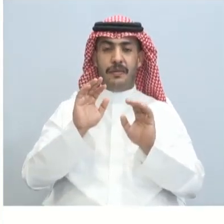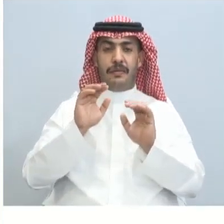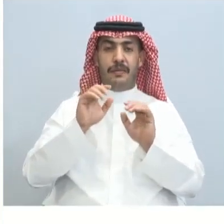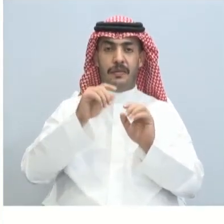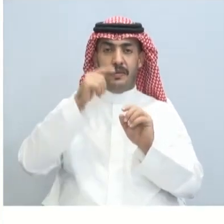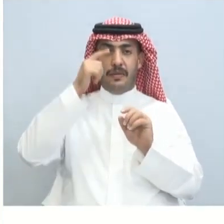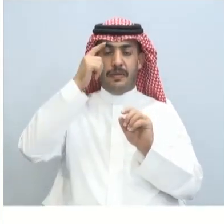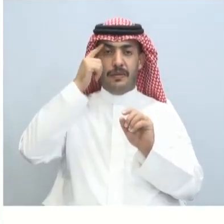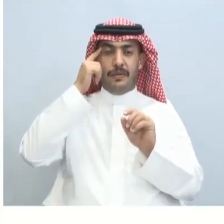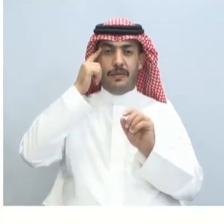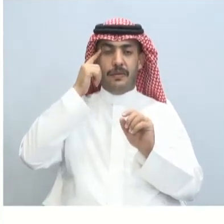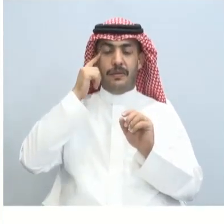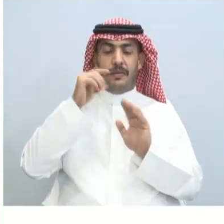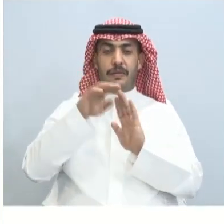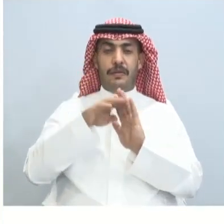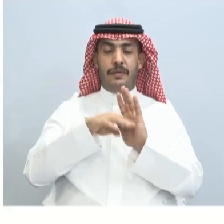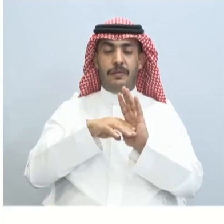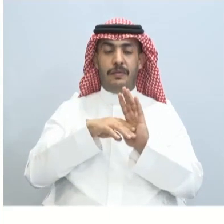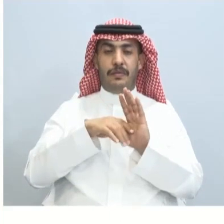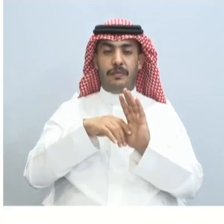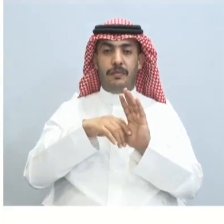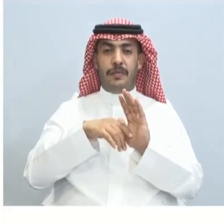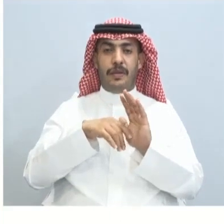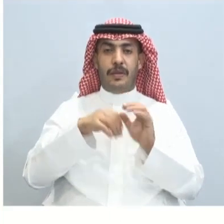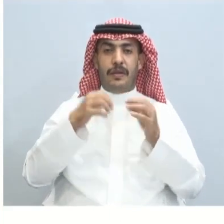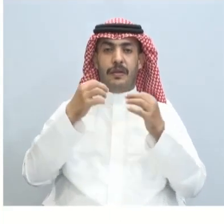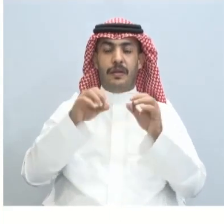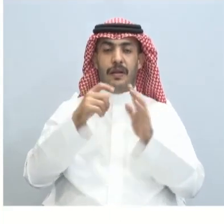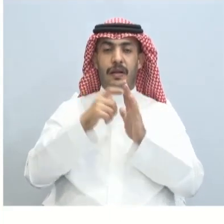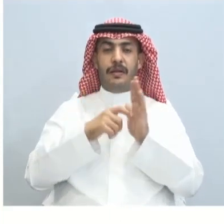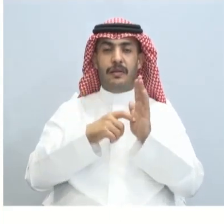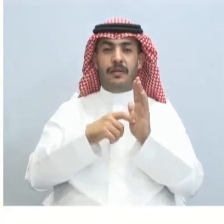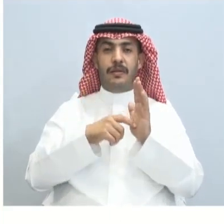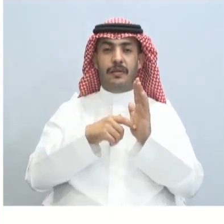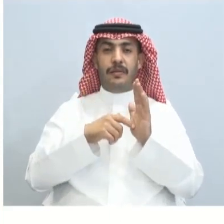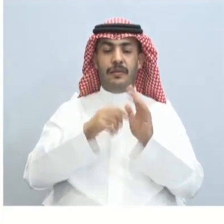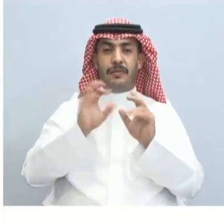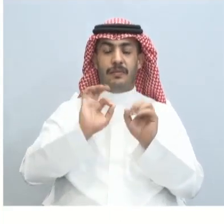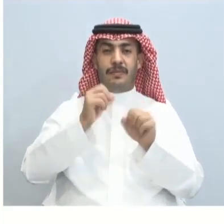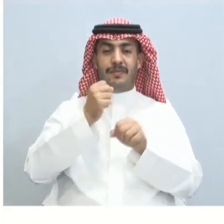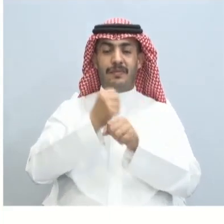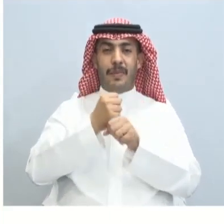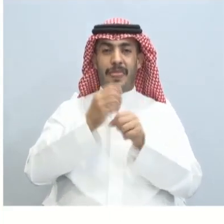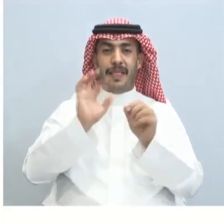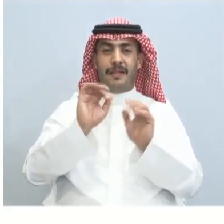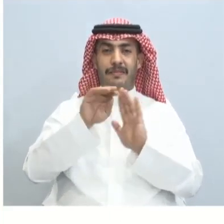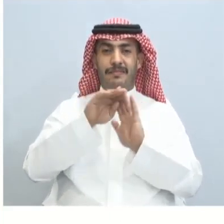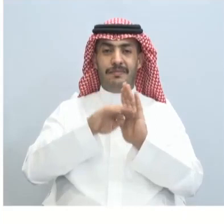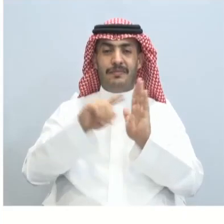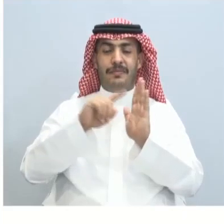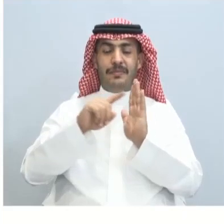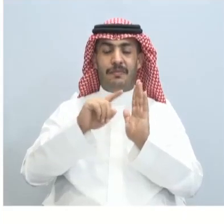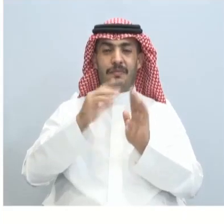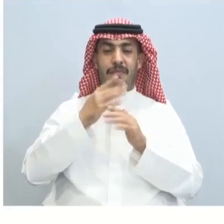الموضوعيه او الجوانب الاملائيه او اللغويه او حتى القانونيه حينما تتعارض مع التعليمات قد